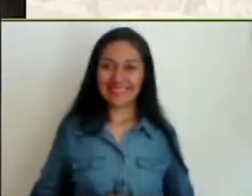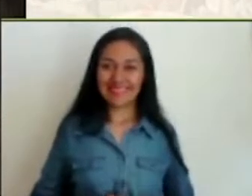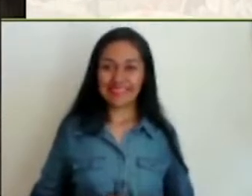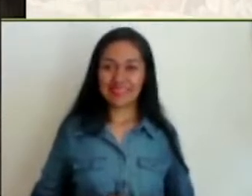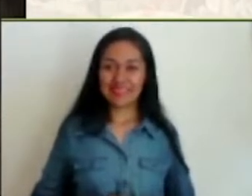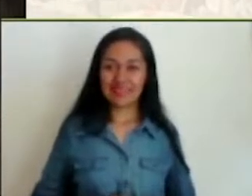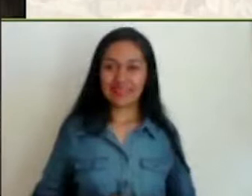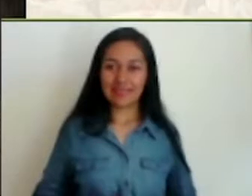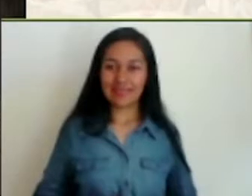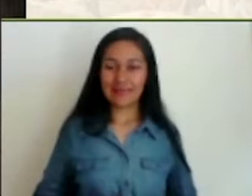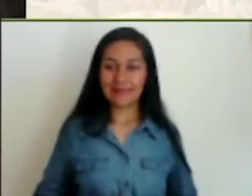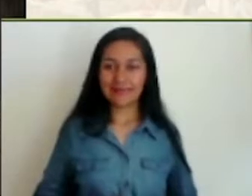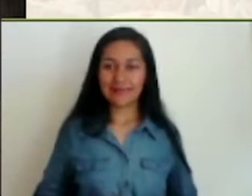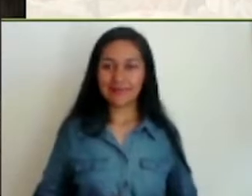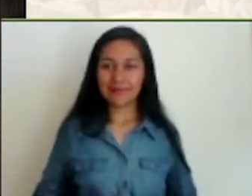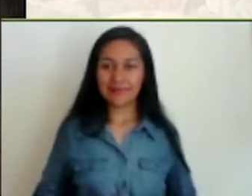di noi.